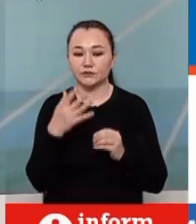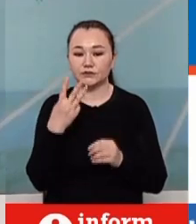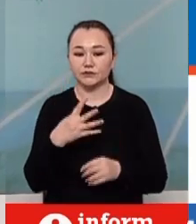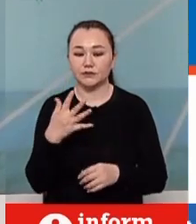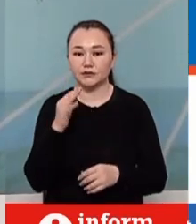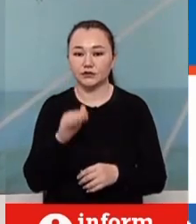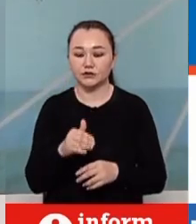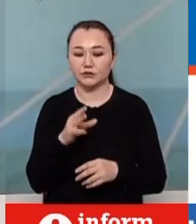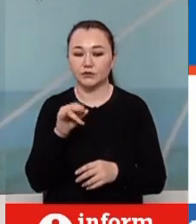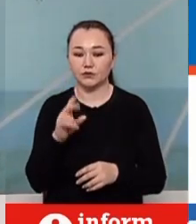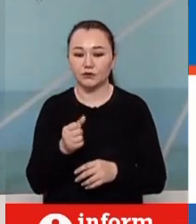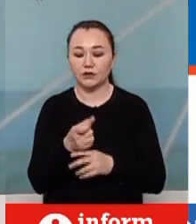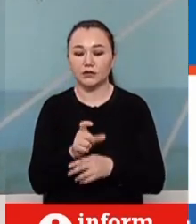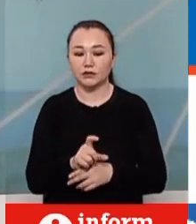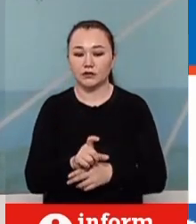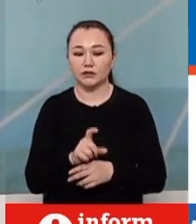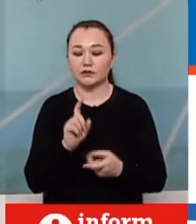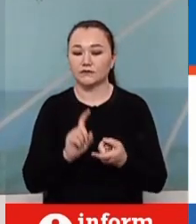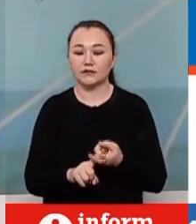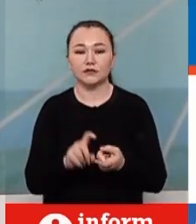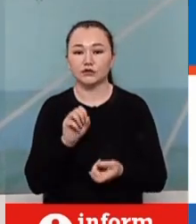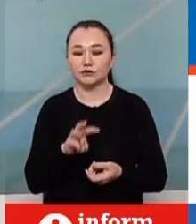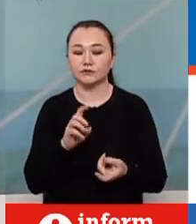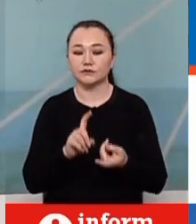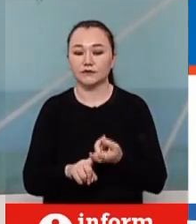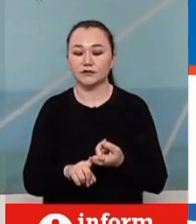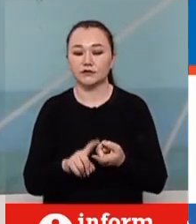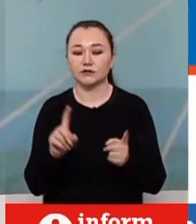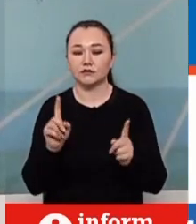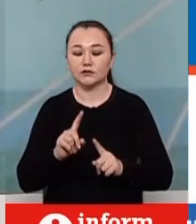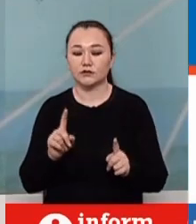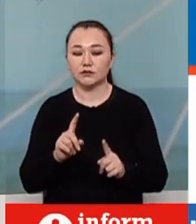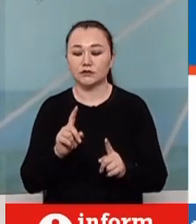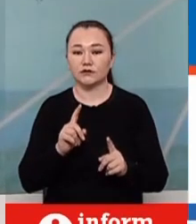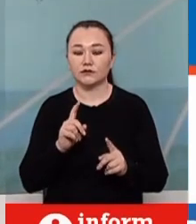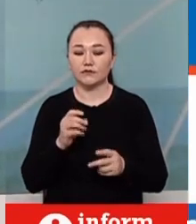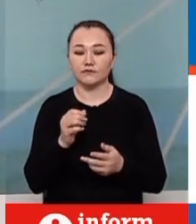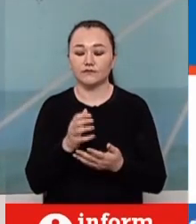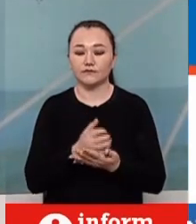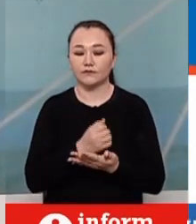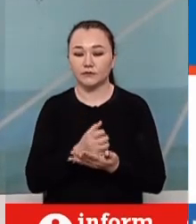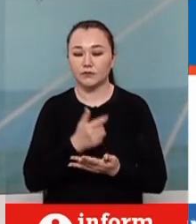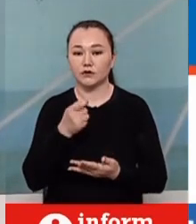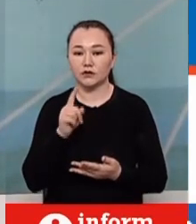это тоже связано с тем что насчет выработки